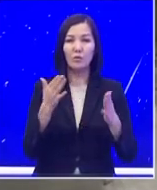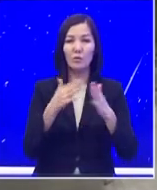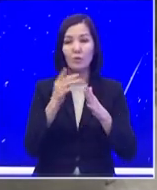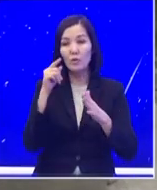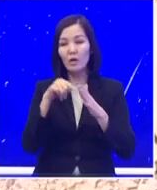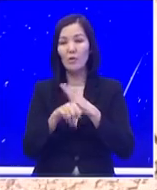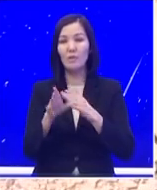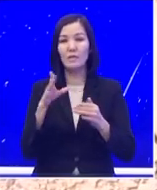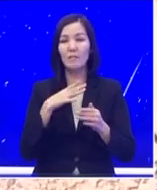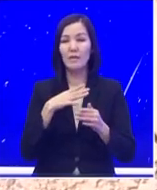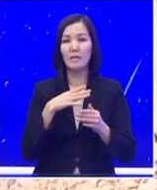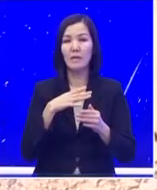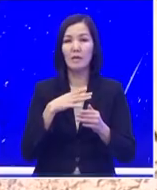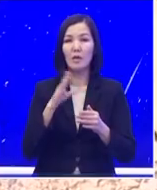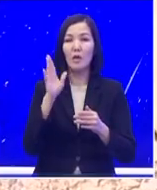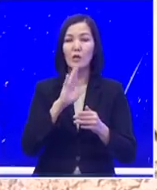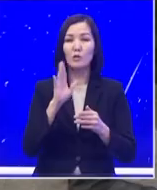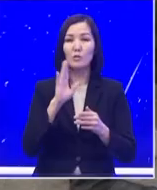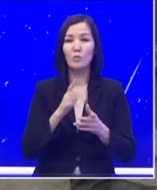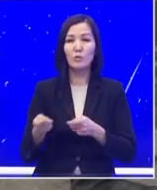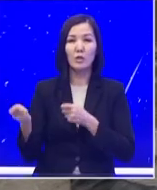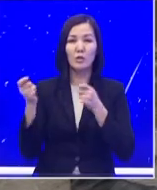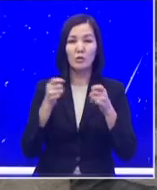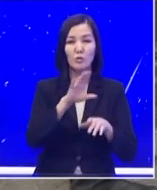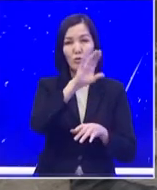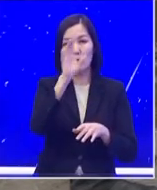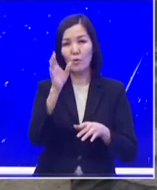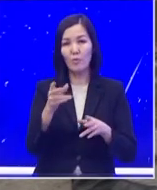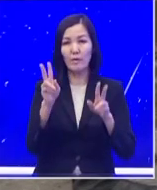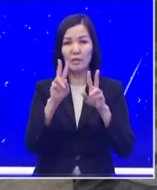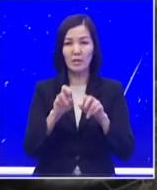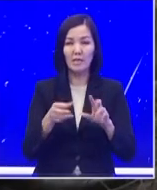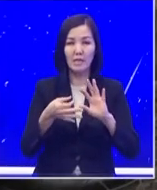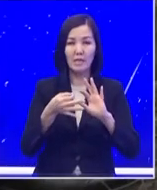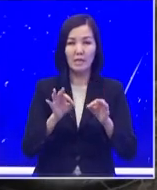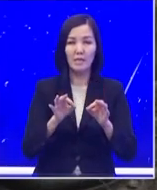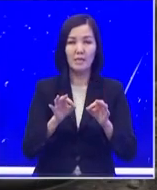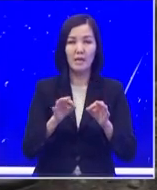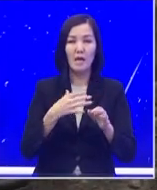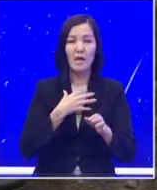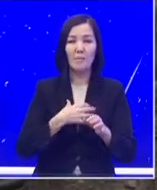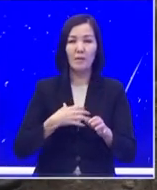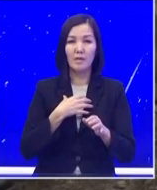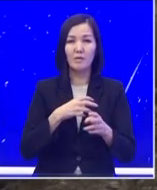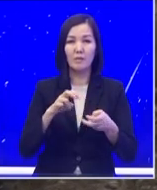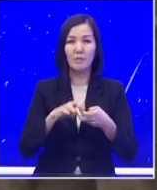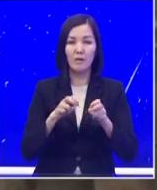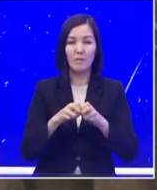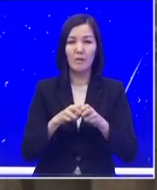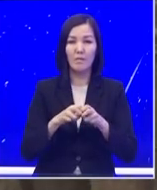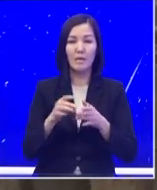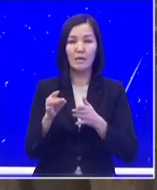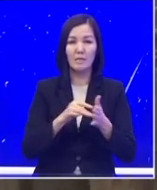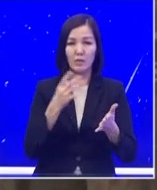бас сұқты. Сөйтіп, су жеткізуші құбырларды байыппен тексеріп көріп еді, жұртты әбігерге салған мәселенің себебі